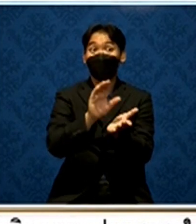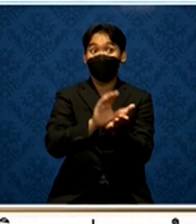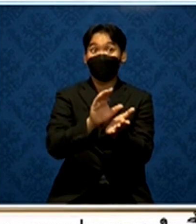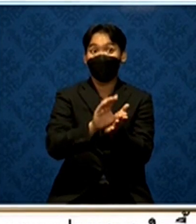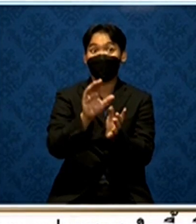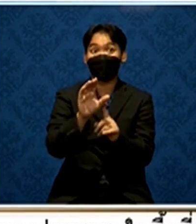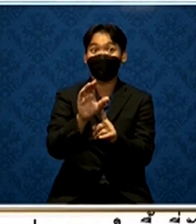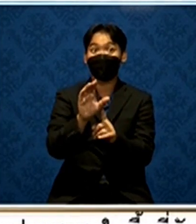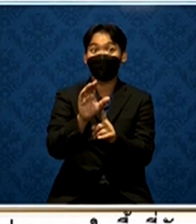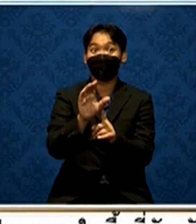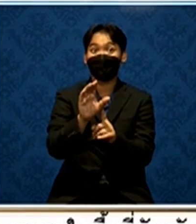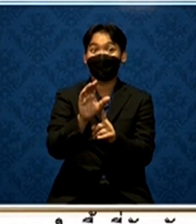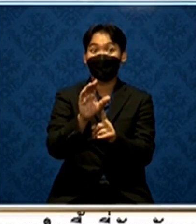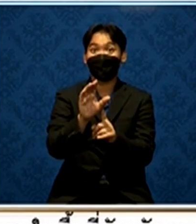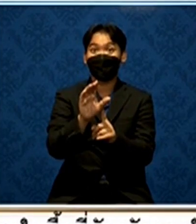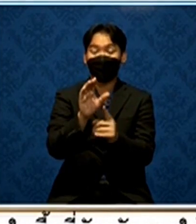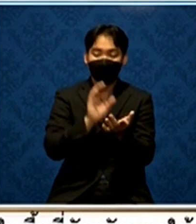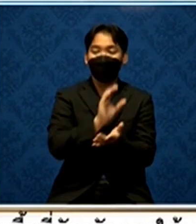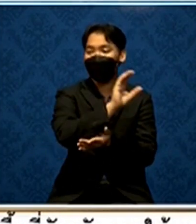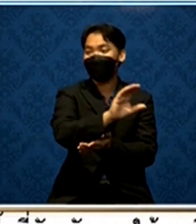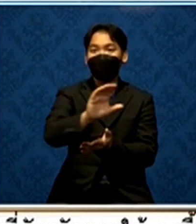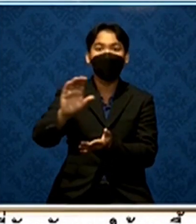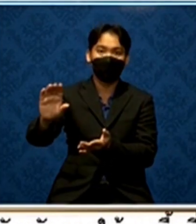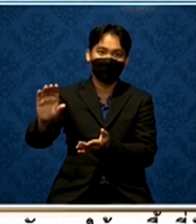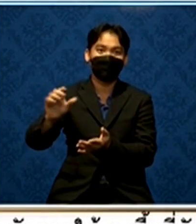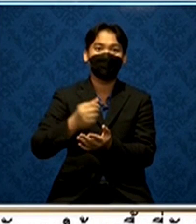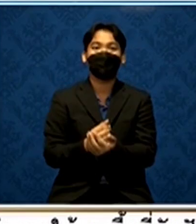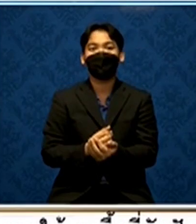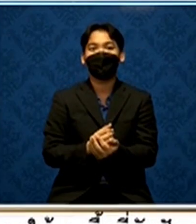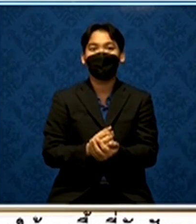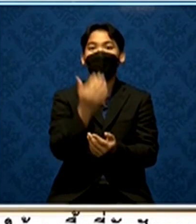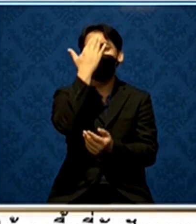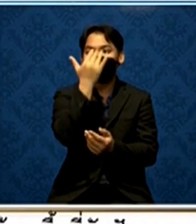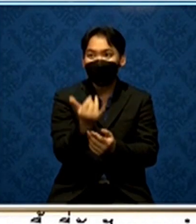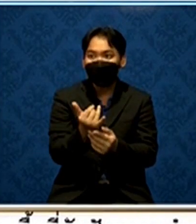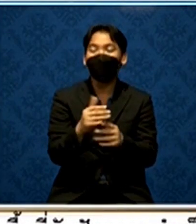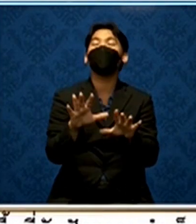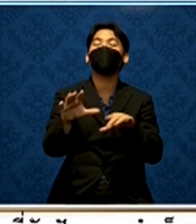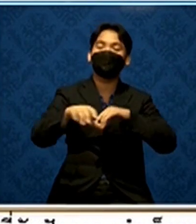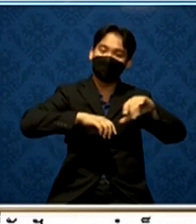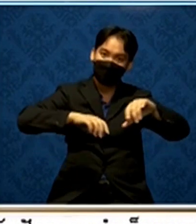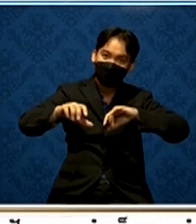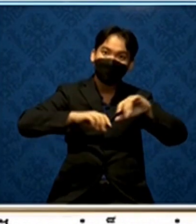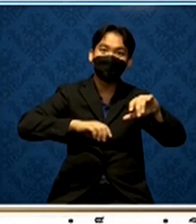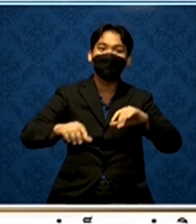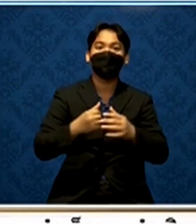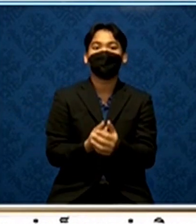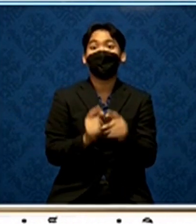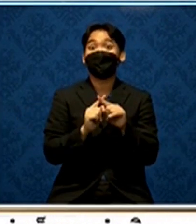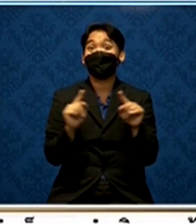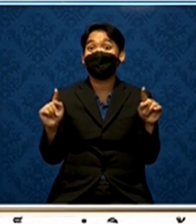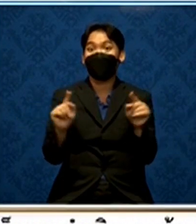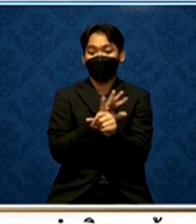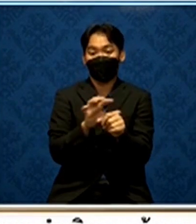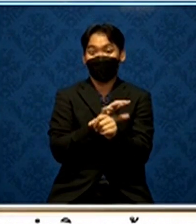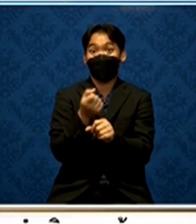ให้กับหน่วยงานประจำหรือครับเพื่อไปบริหารจัดการแต่จริงๆครับในยามที่มีโควิด